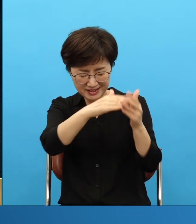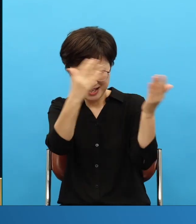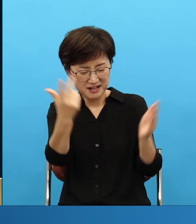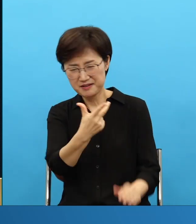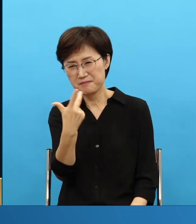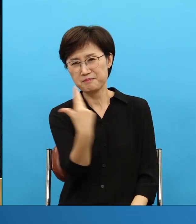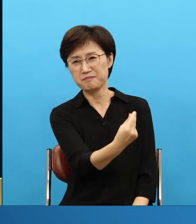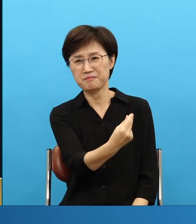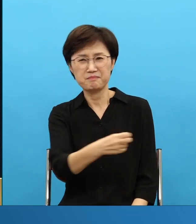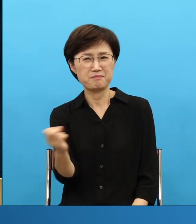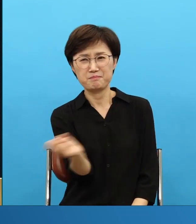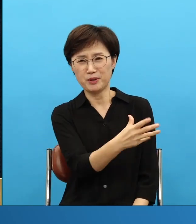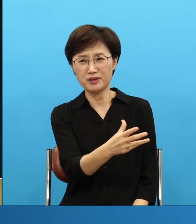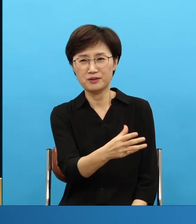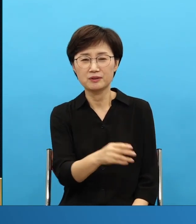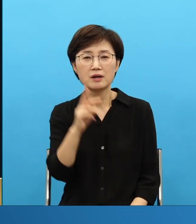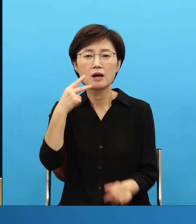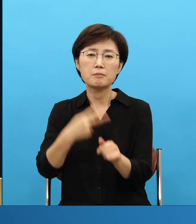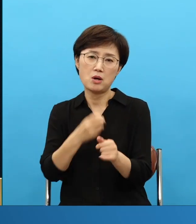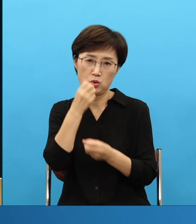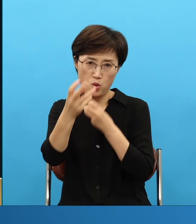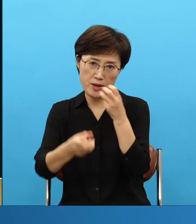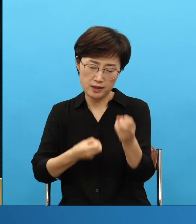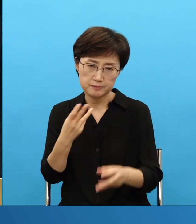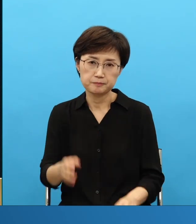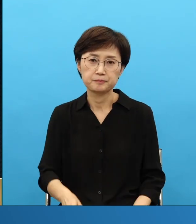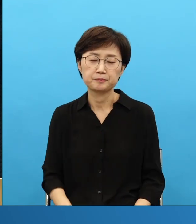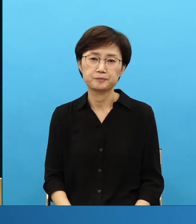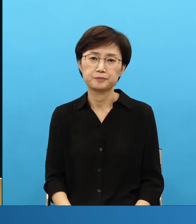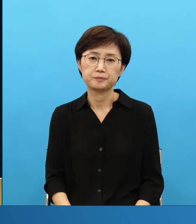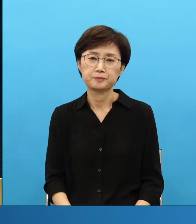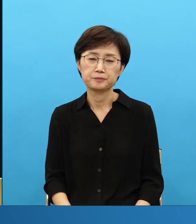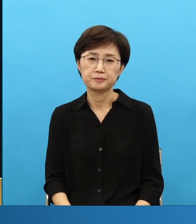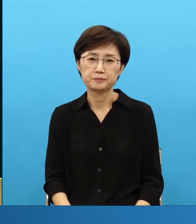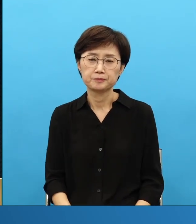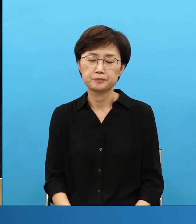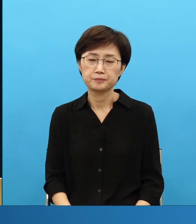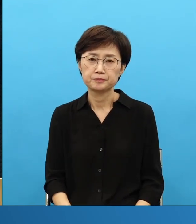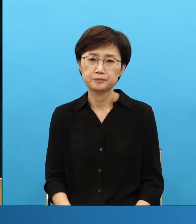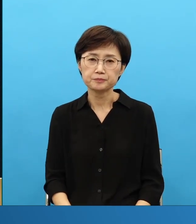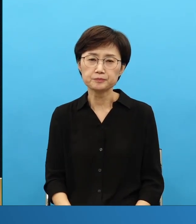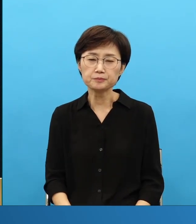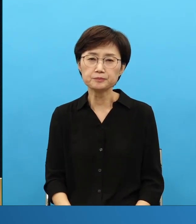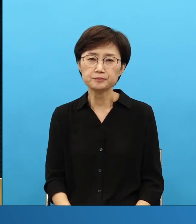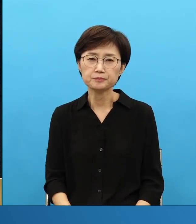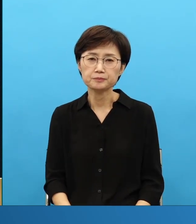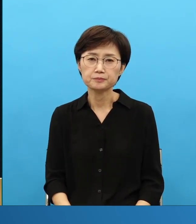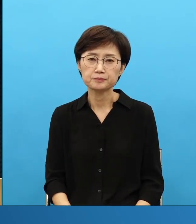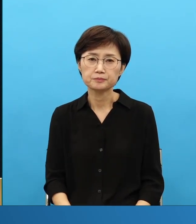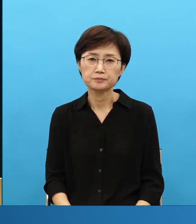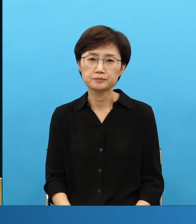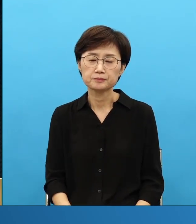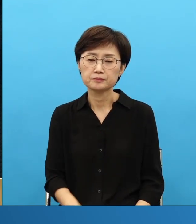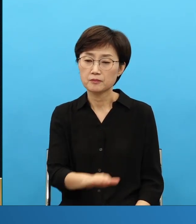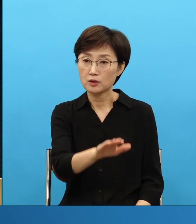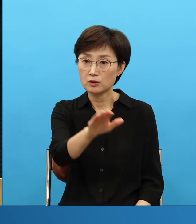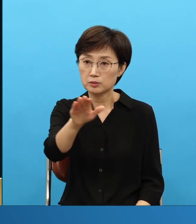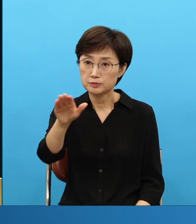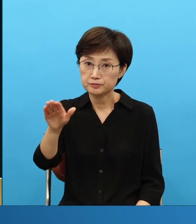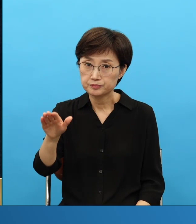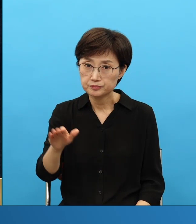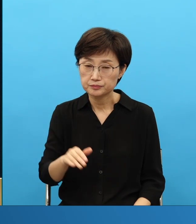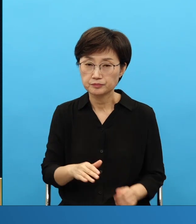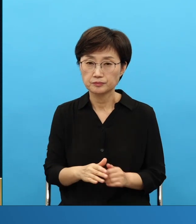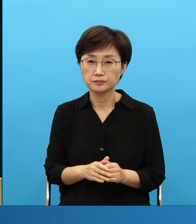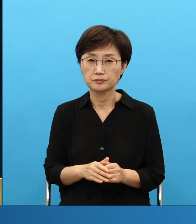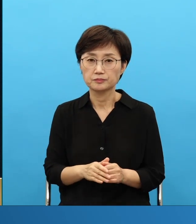I've learned until now, the education, the training as a Pharisee, all the things that I considered valuable, I consider it rubbish now. 여러분